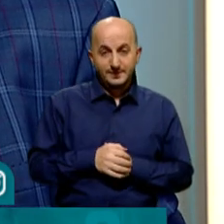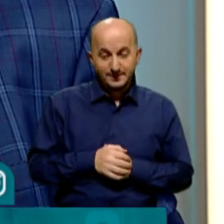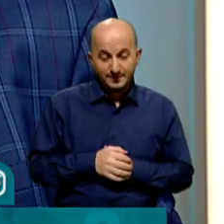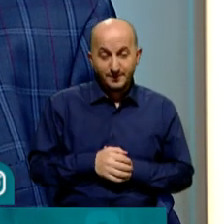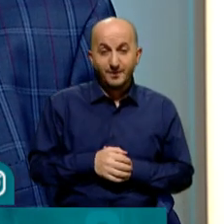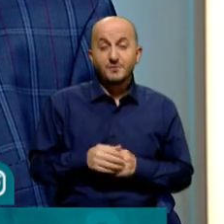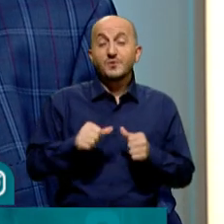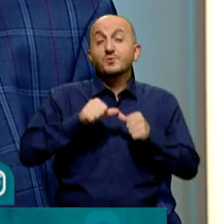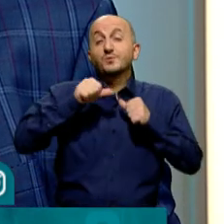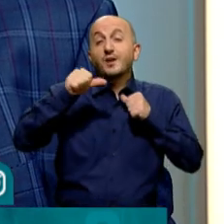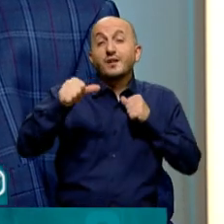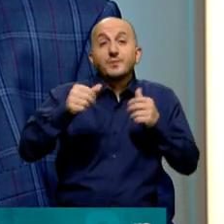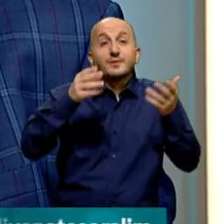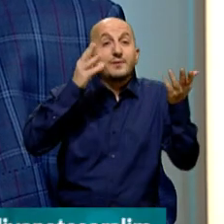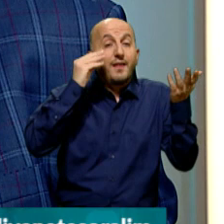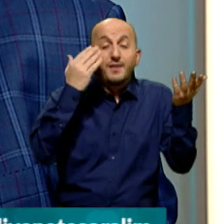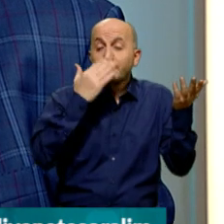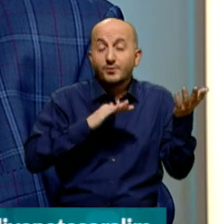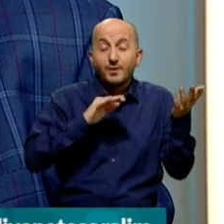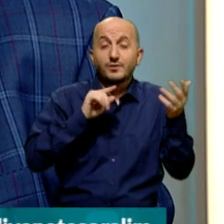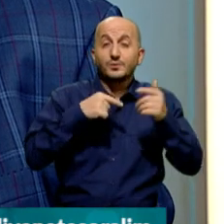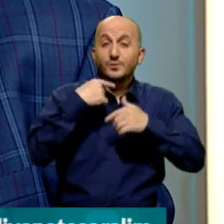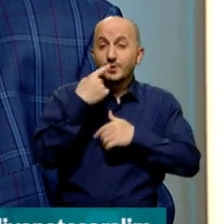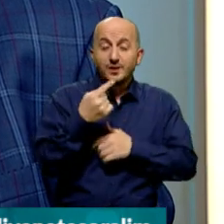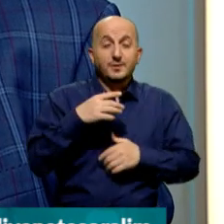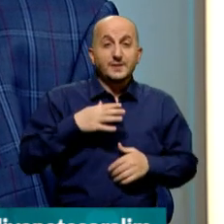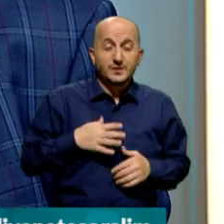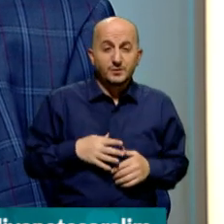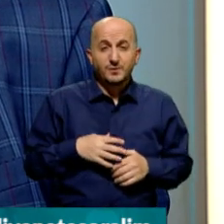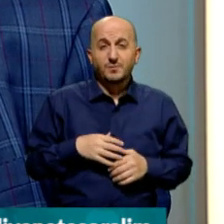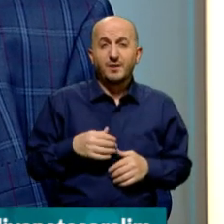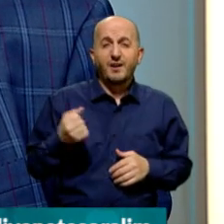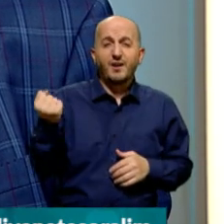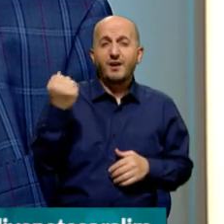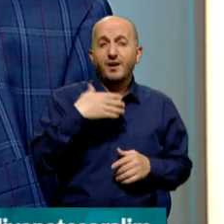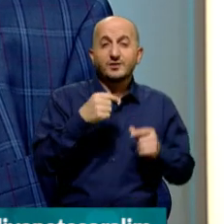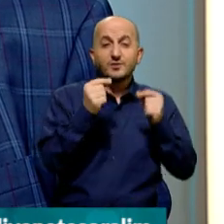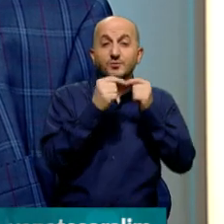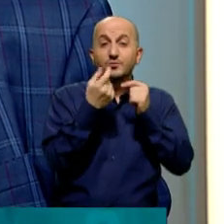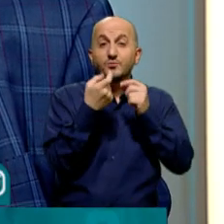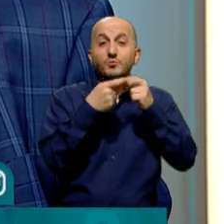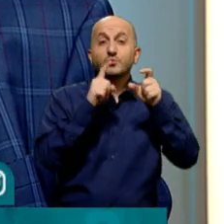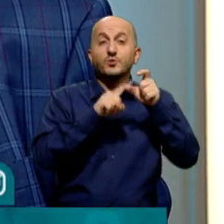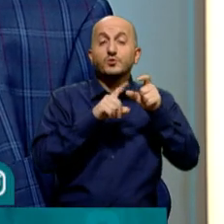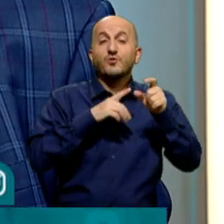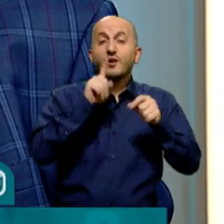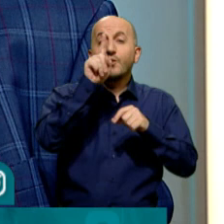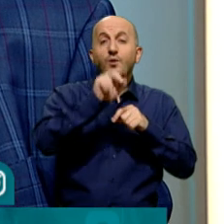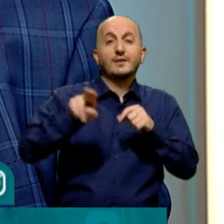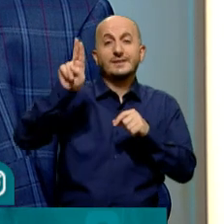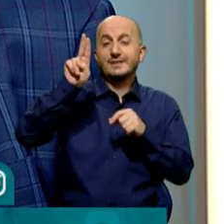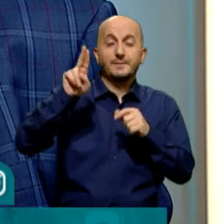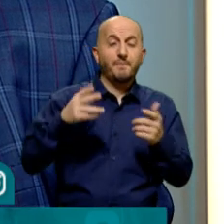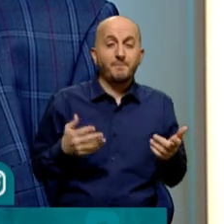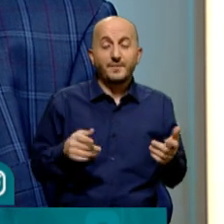bunu uzatmanın bir anlamı yok. Ama şunu söylemek istiyorum. Kaç burç var? 12.